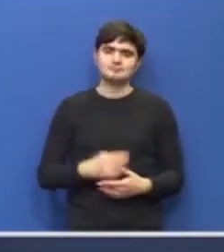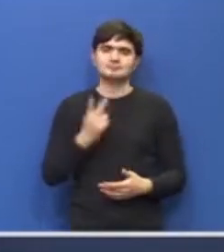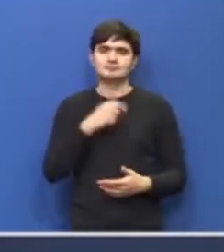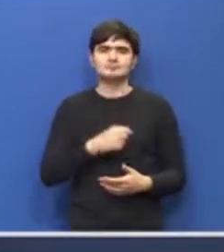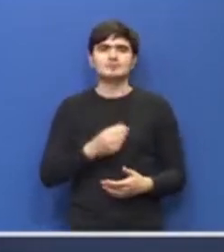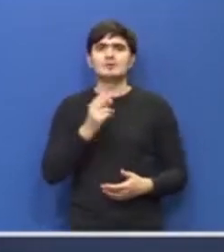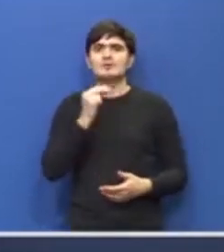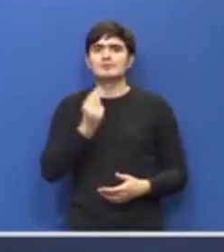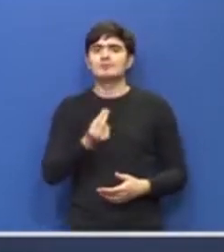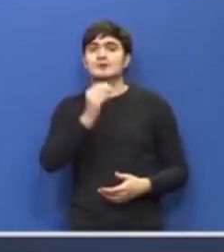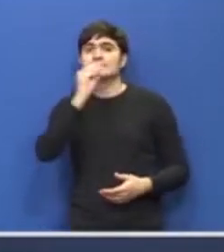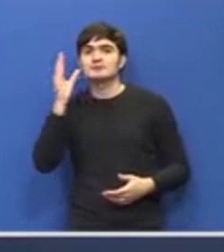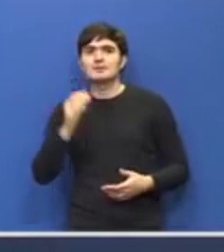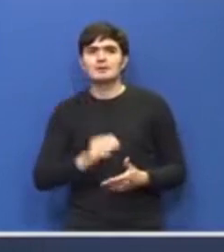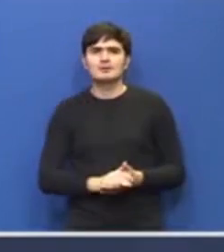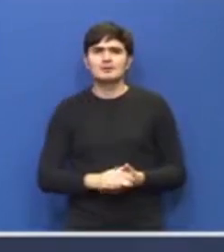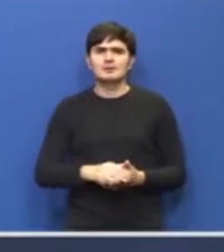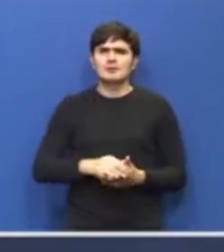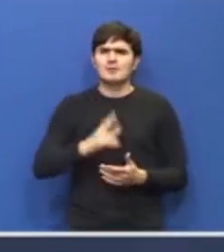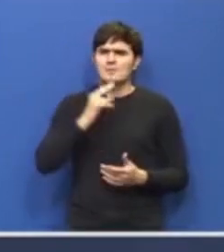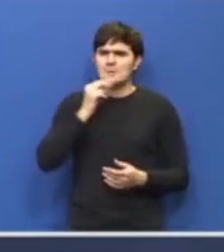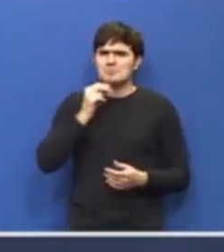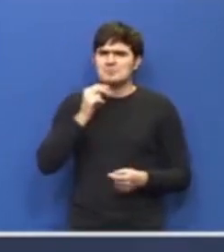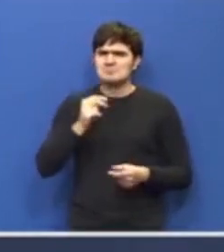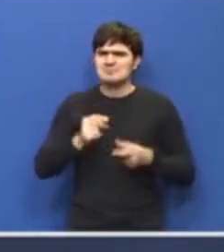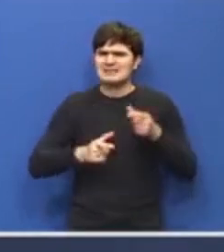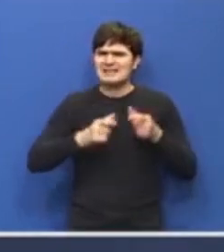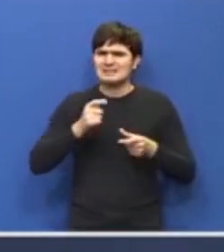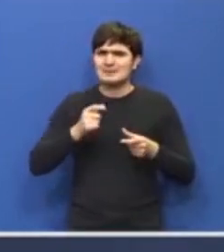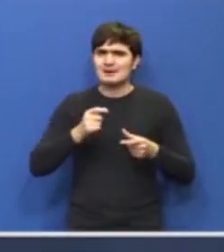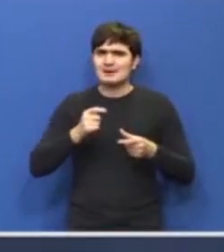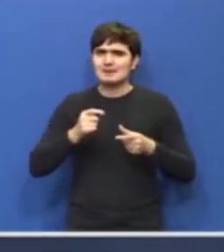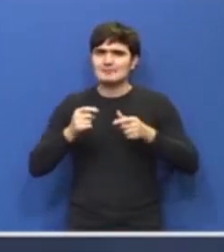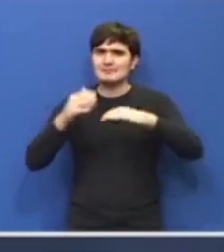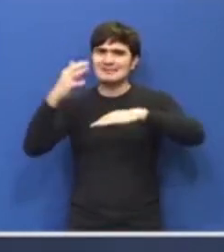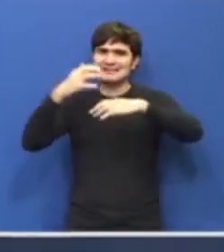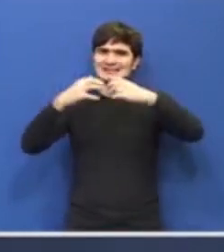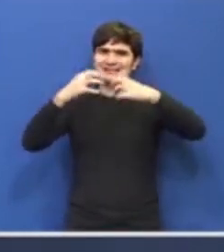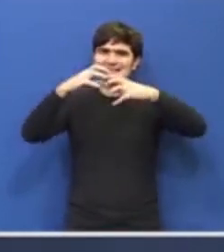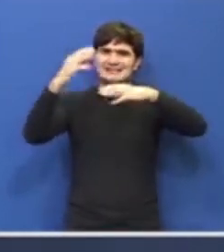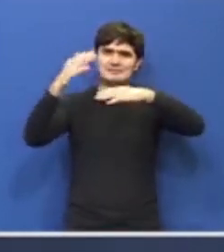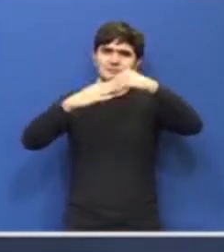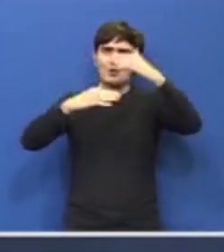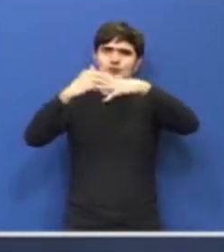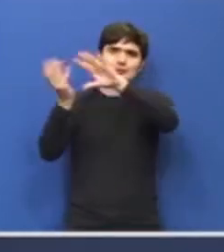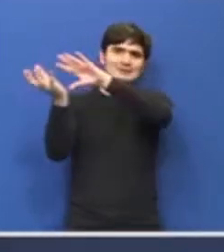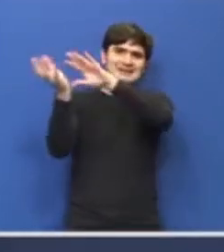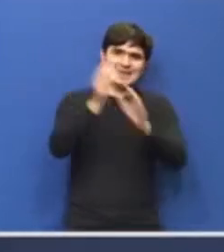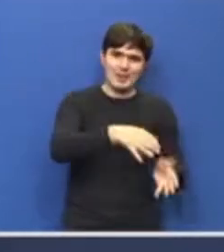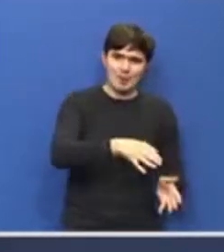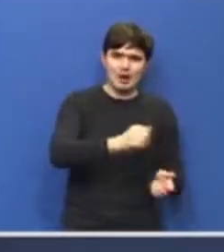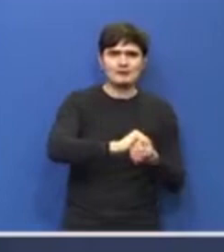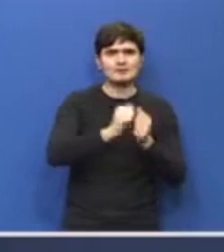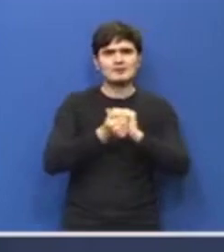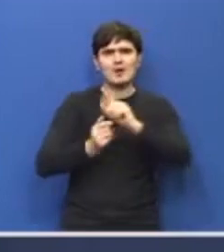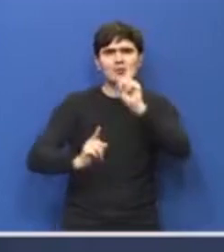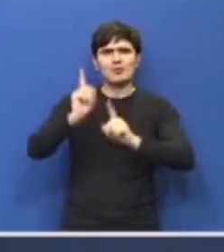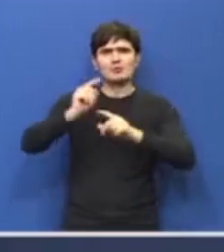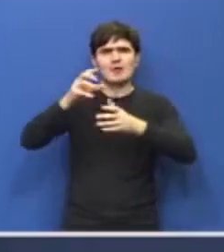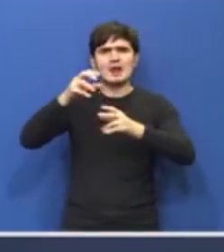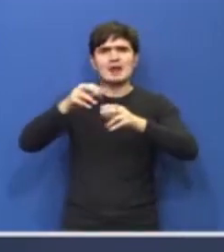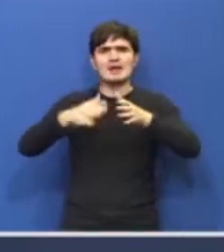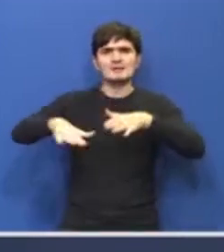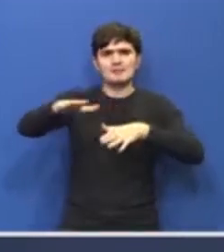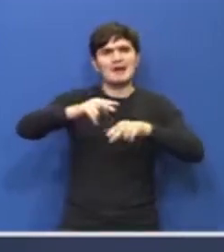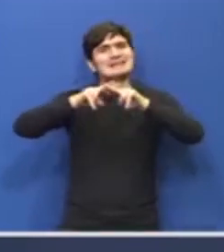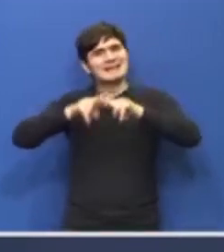Vorbim, bună ziua, domnule ministru, vorbim doar despre demolare acolo sau sunt și spații care vor rămâne și vor